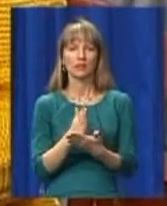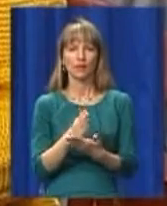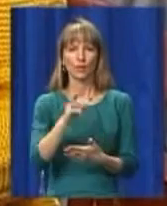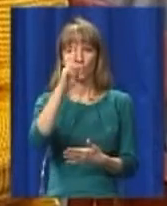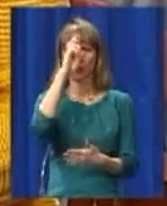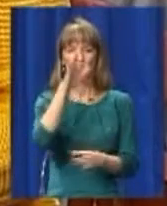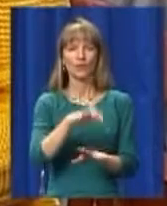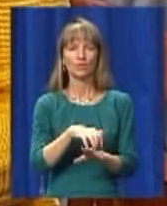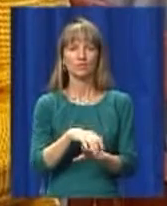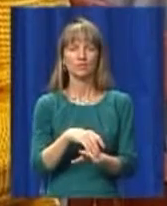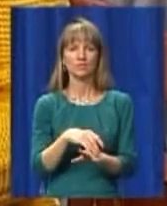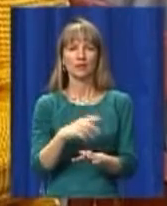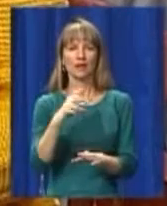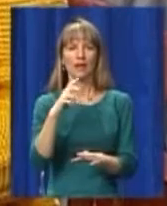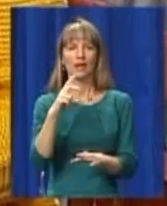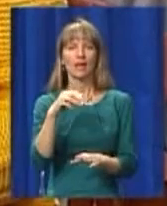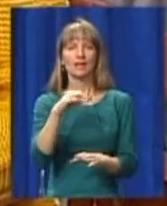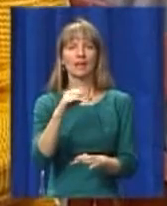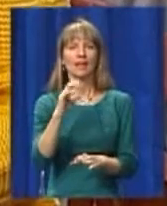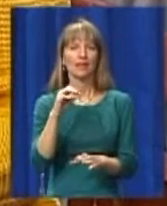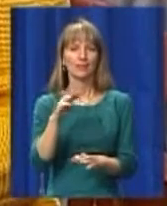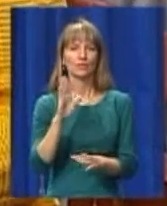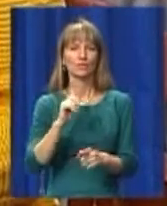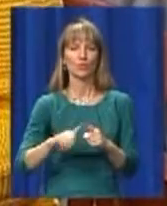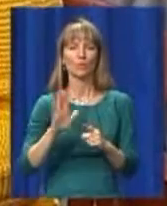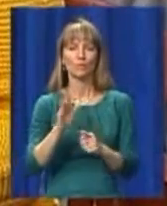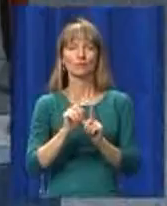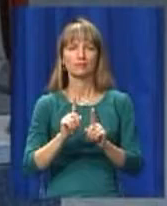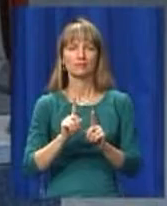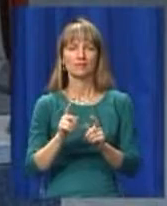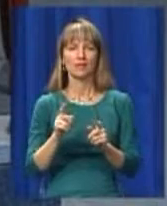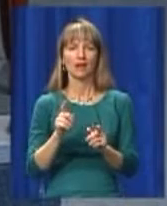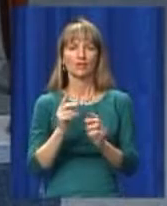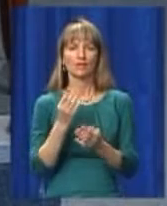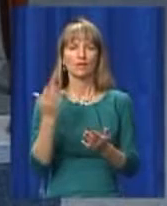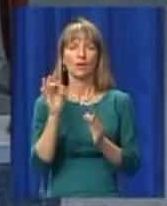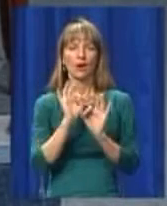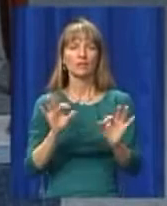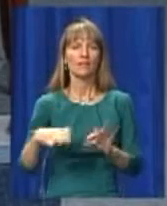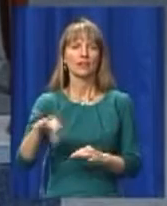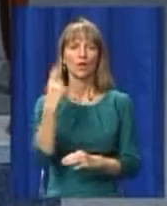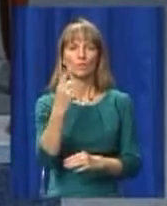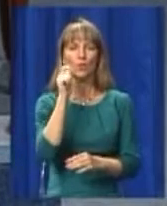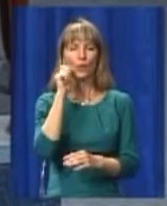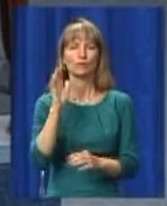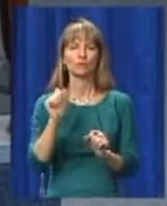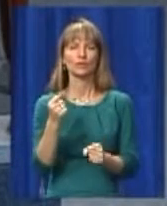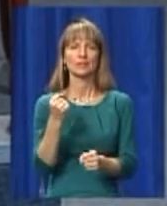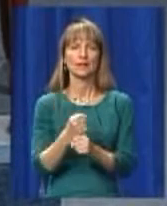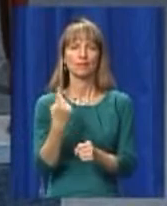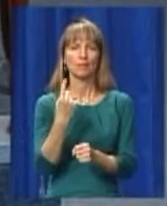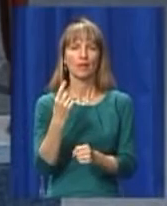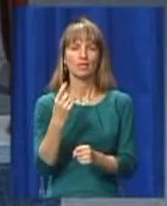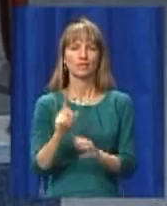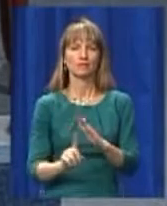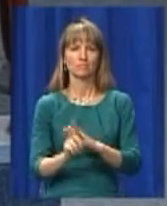Королівсько-котячий етикет це скоро буде практикуватися у всіх областях України. Тож ми можемо, до речі, зробити такий перший стартап у